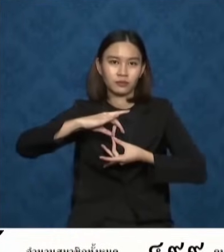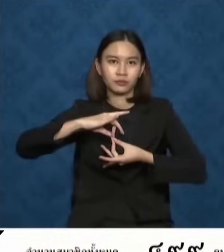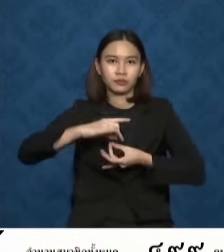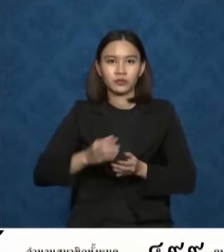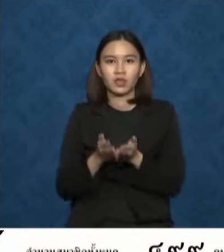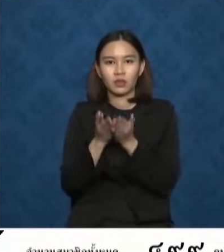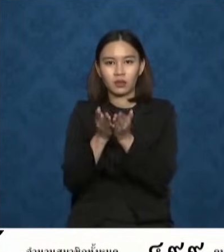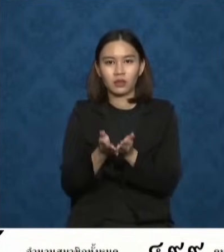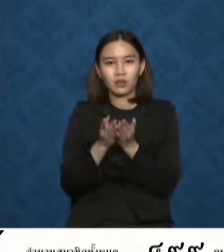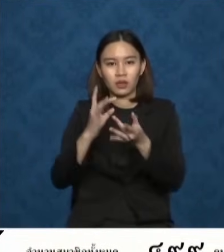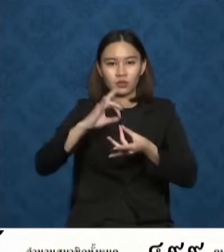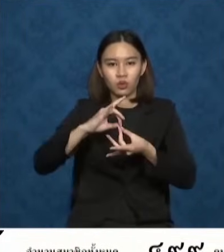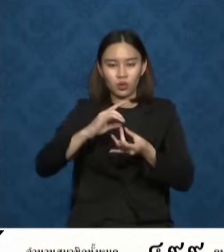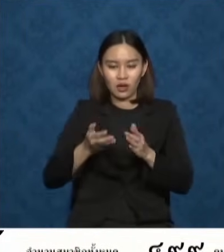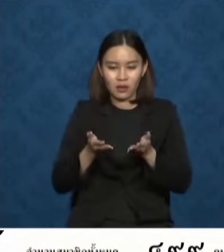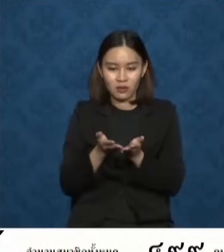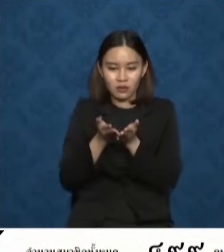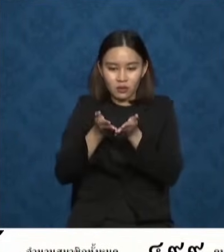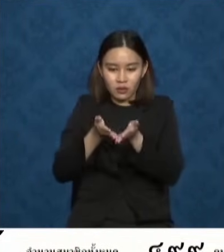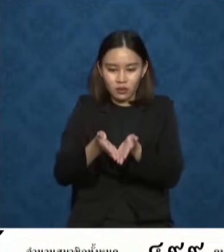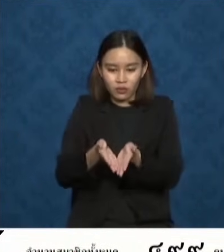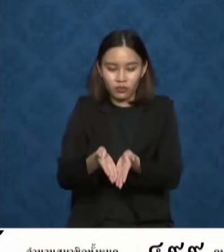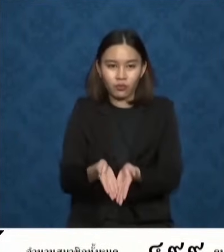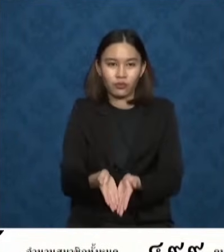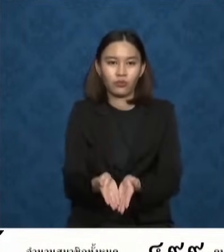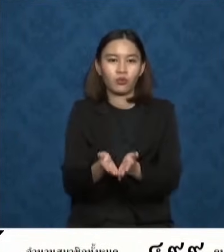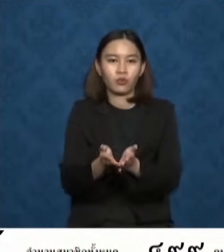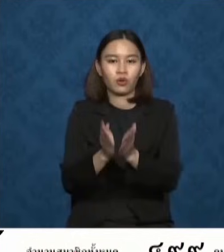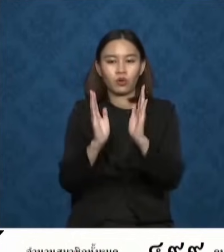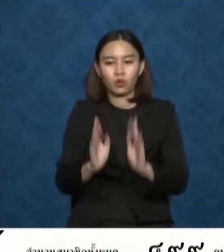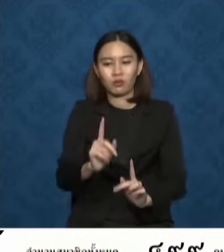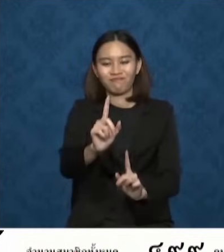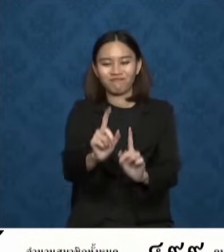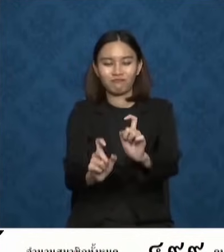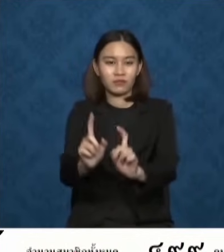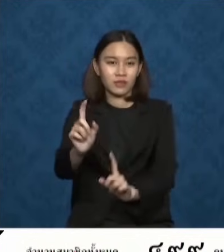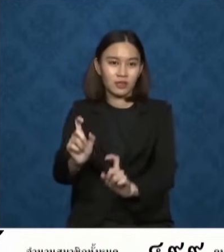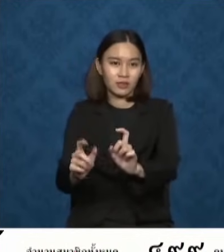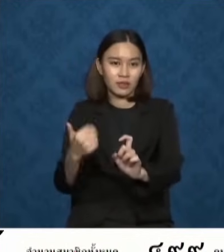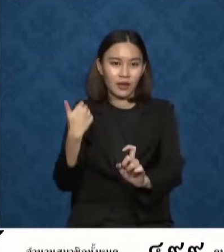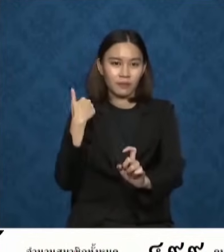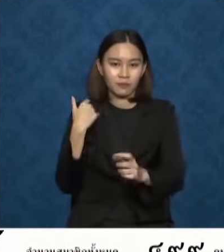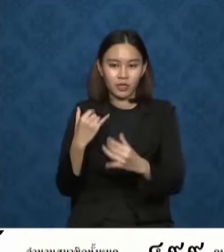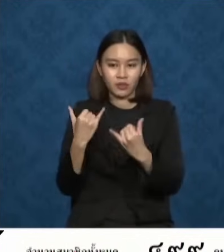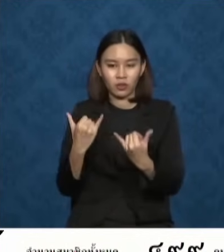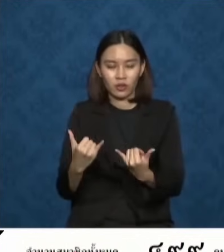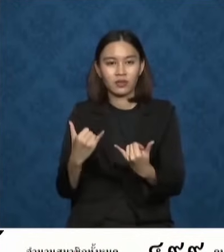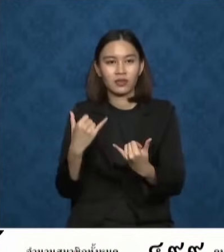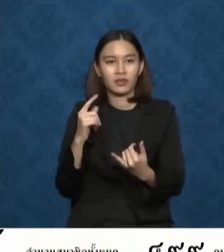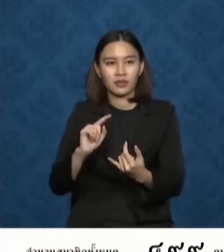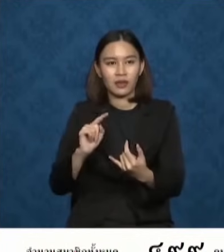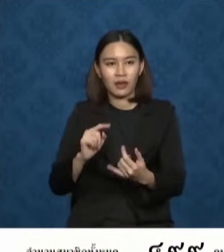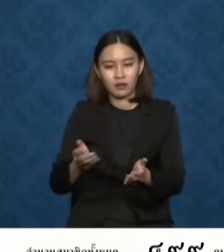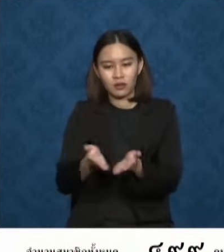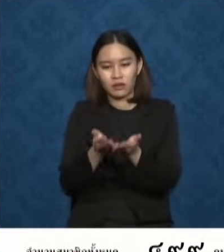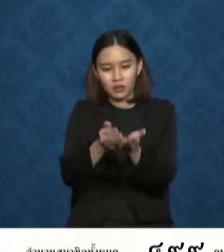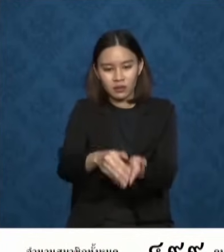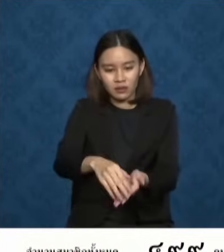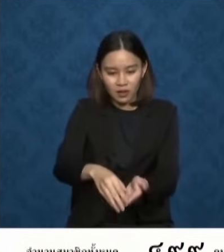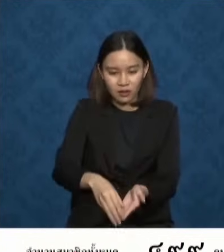เรือสุโขทัยนี่มันก็จมไปคนก็ล้มตายไปแหละวันนี้อยู่ระหว่างที่จะกู้พอ